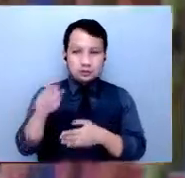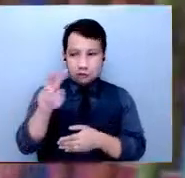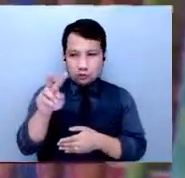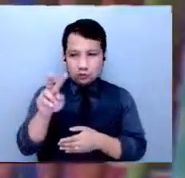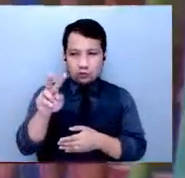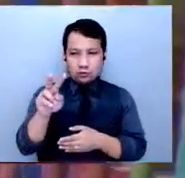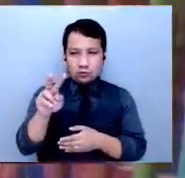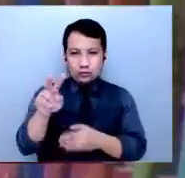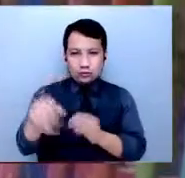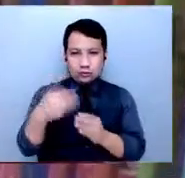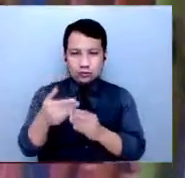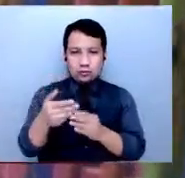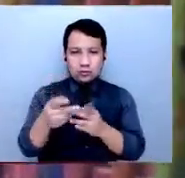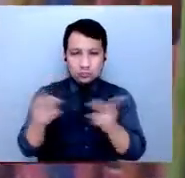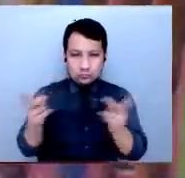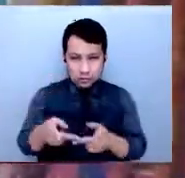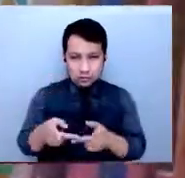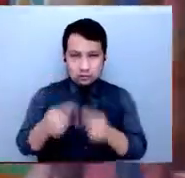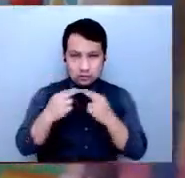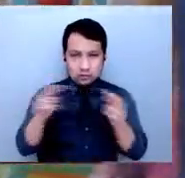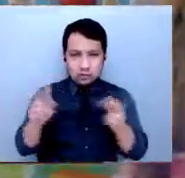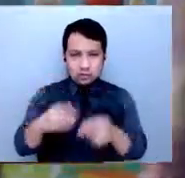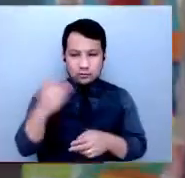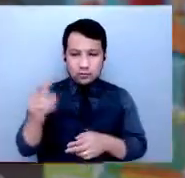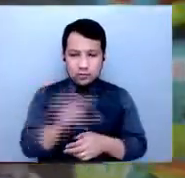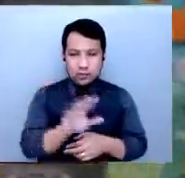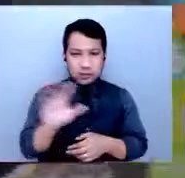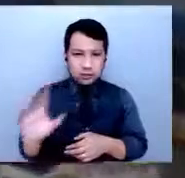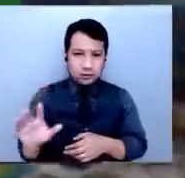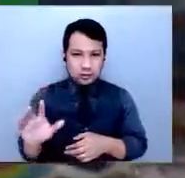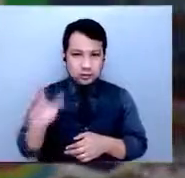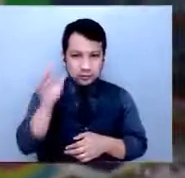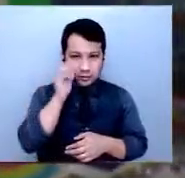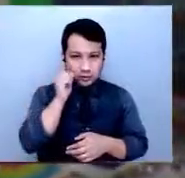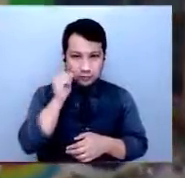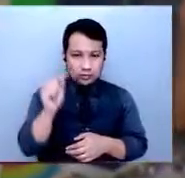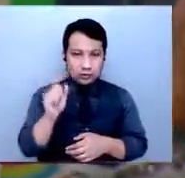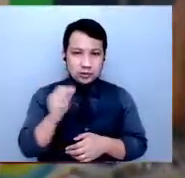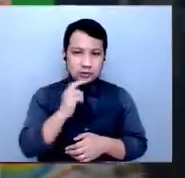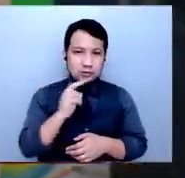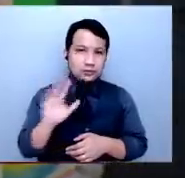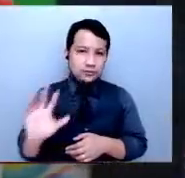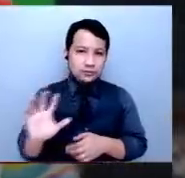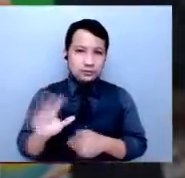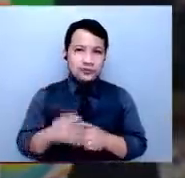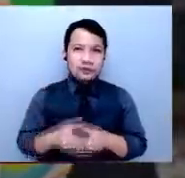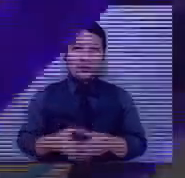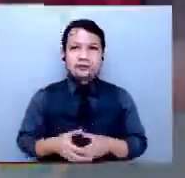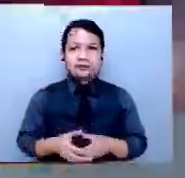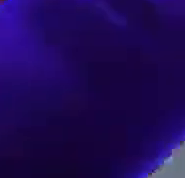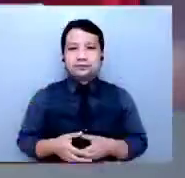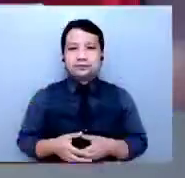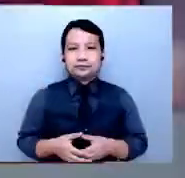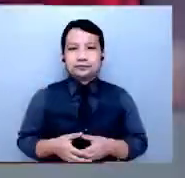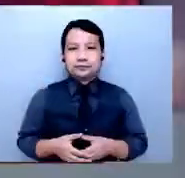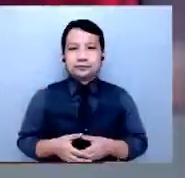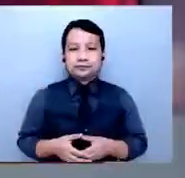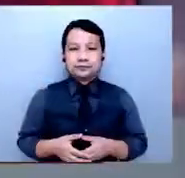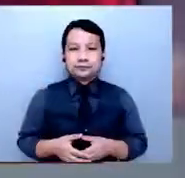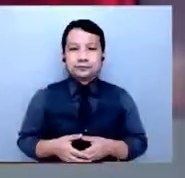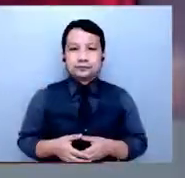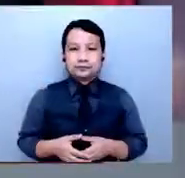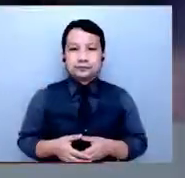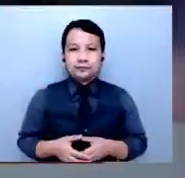2 incubation period. Nagbabalita mula sa frontline, Camille Samonte, News 5. Back